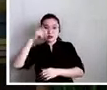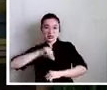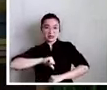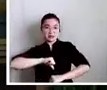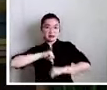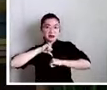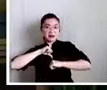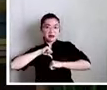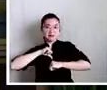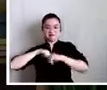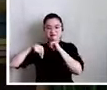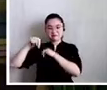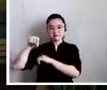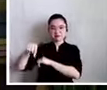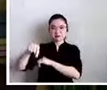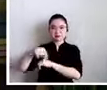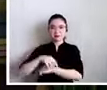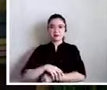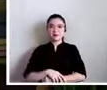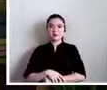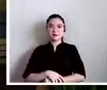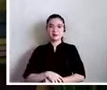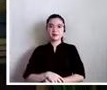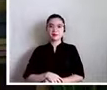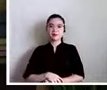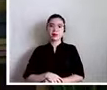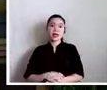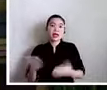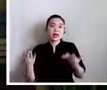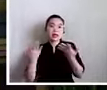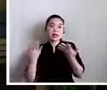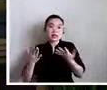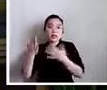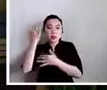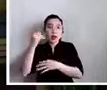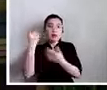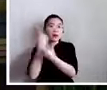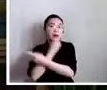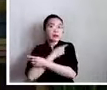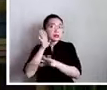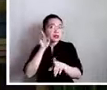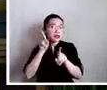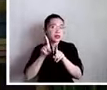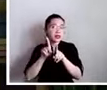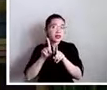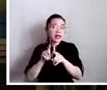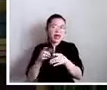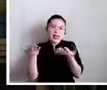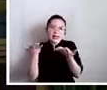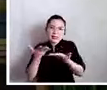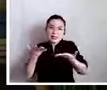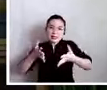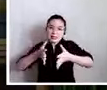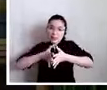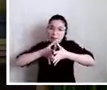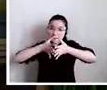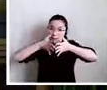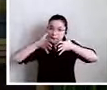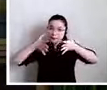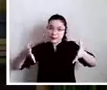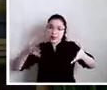people. And that is why, my dear brothers and sisters, dako kini nga minsahi ka natong tanan at